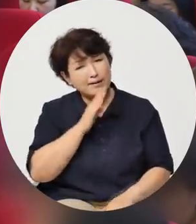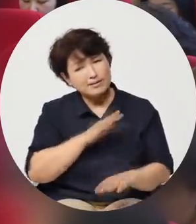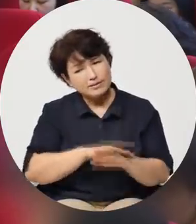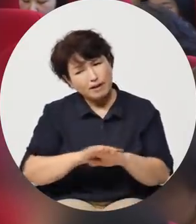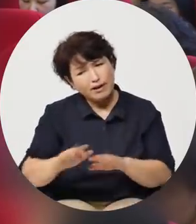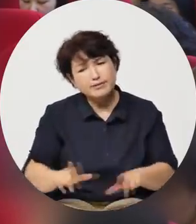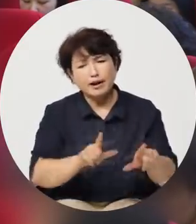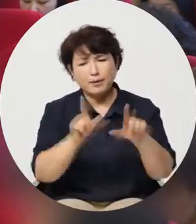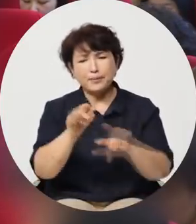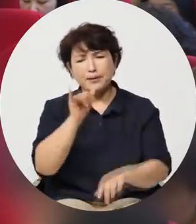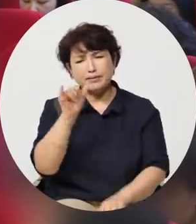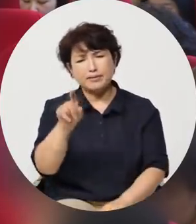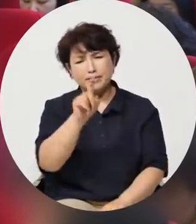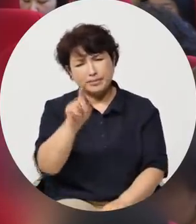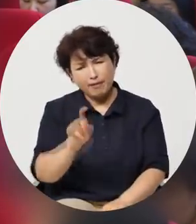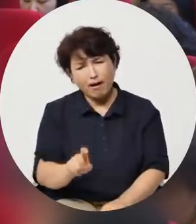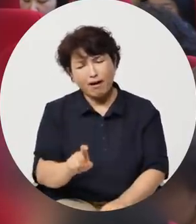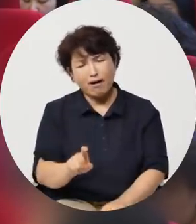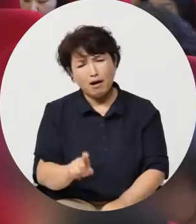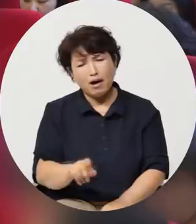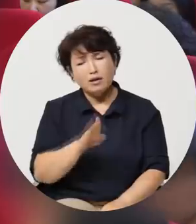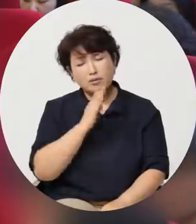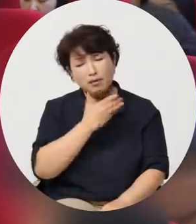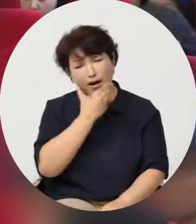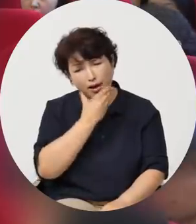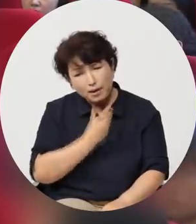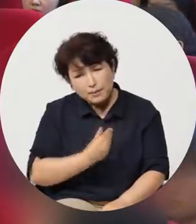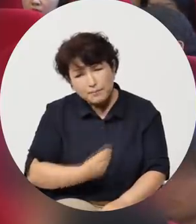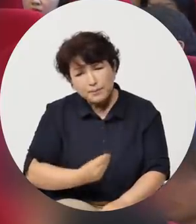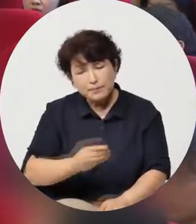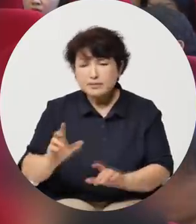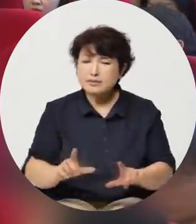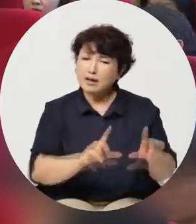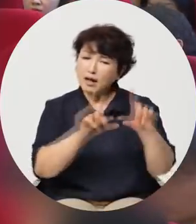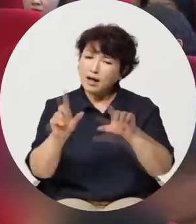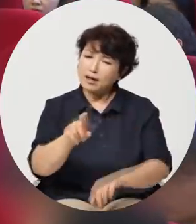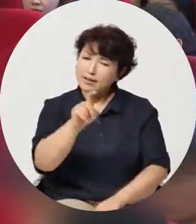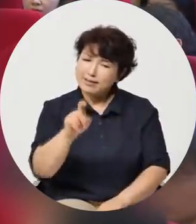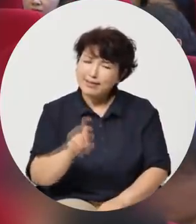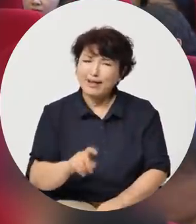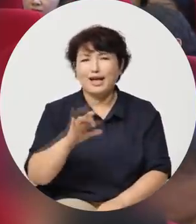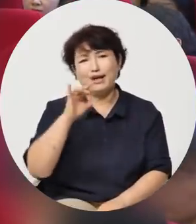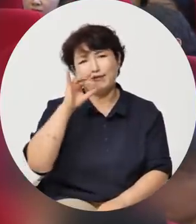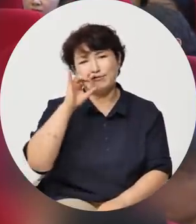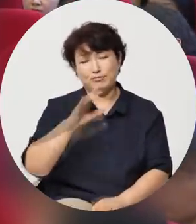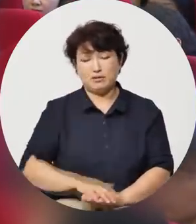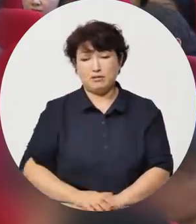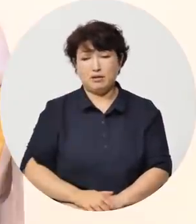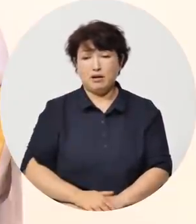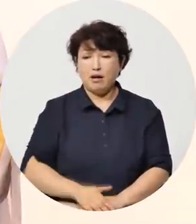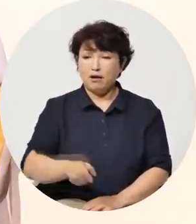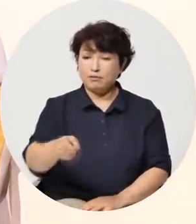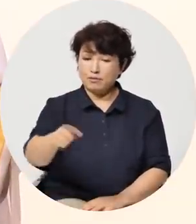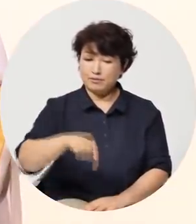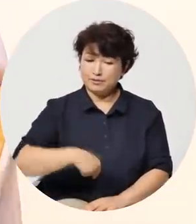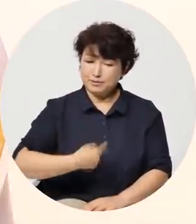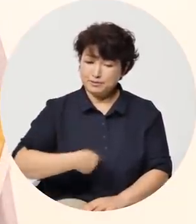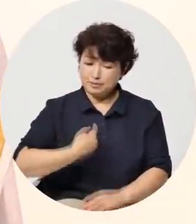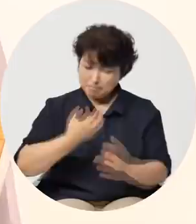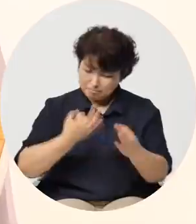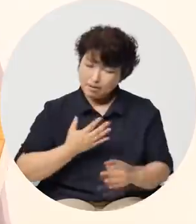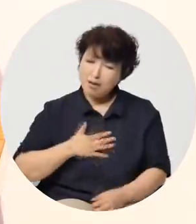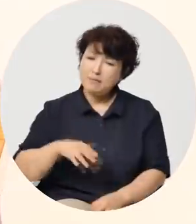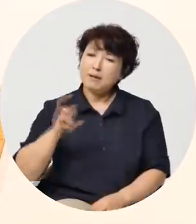정말 잘 살고 있는 건지 진짜 행복하게 살고 있는 건지 궁금합니다. 자기가 알